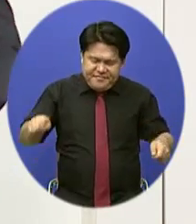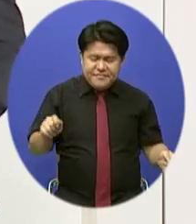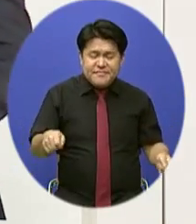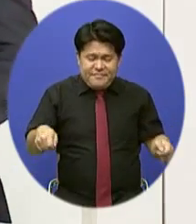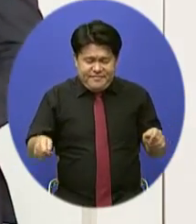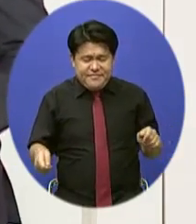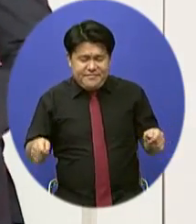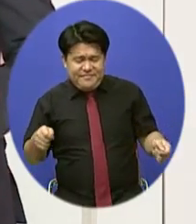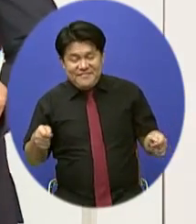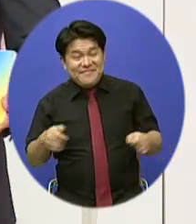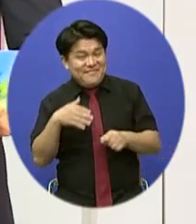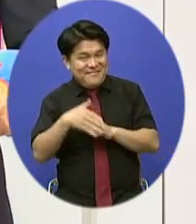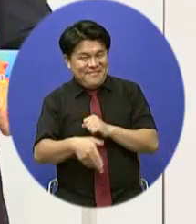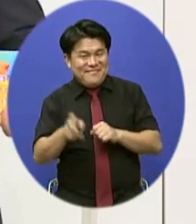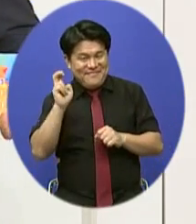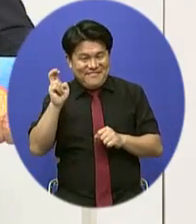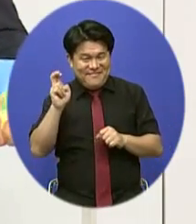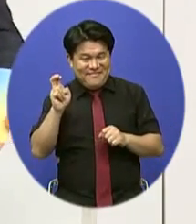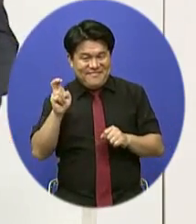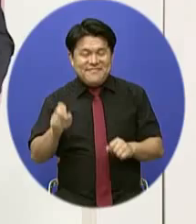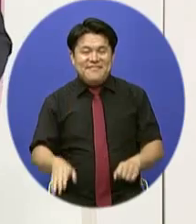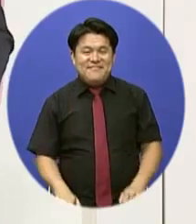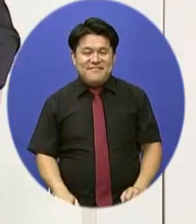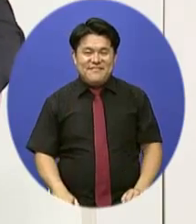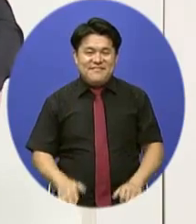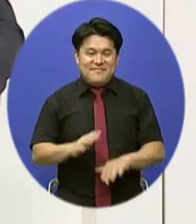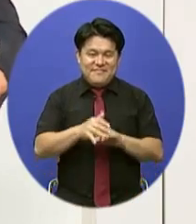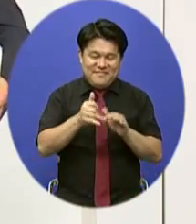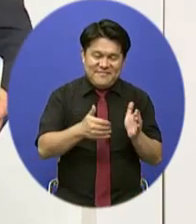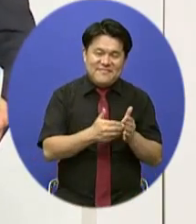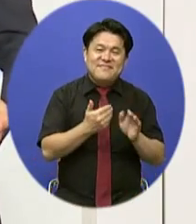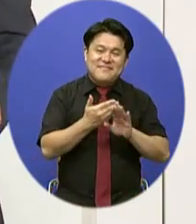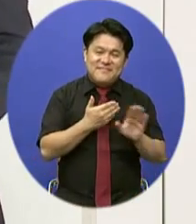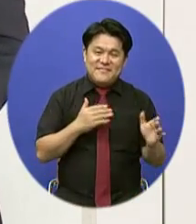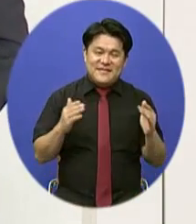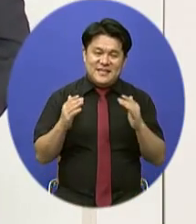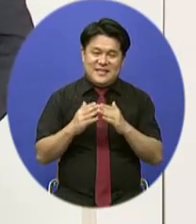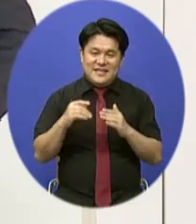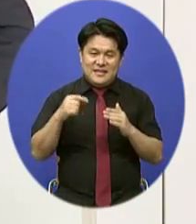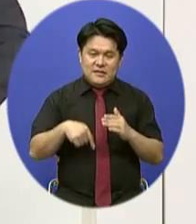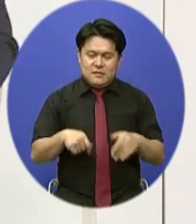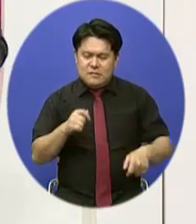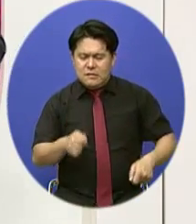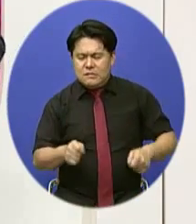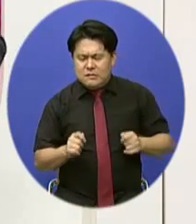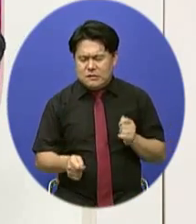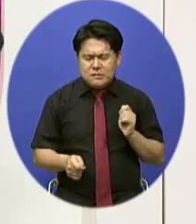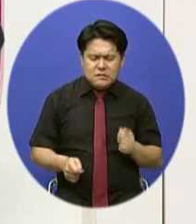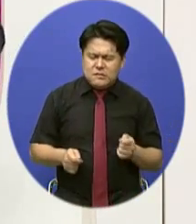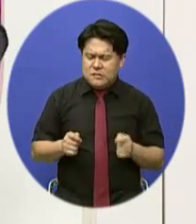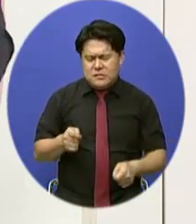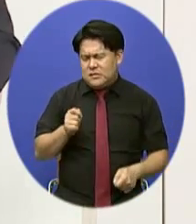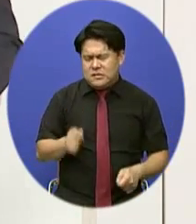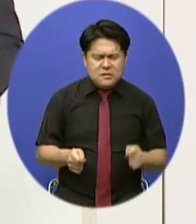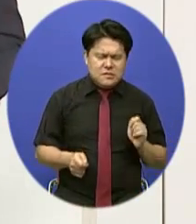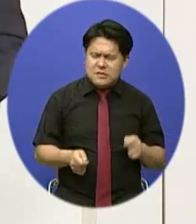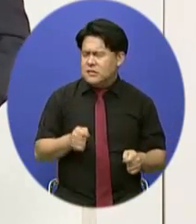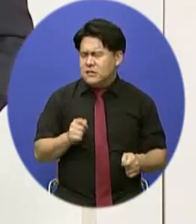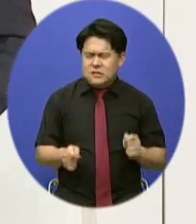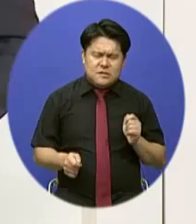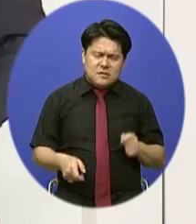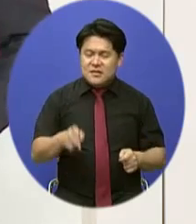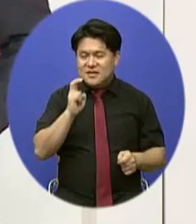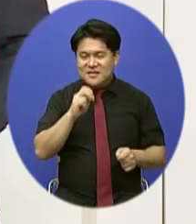당다라당다라당다라당다라당다라당다단 뭐냐 이렇게 농사 딱 짓고 네. 집에서 상다리 흔들면서 예. 그런 노래